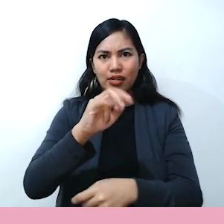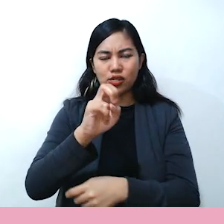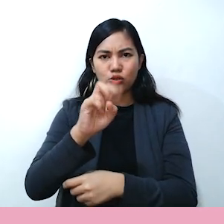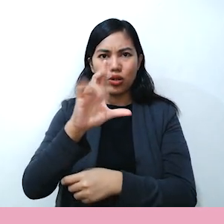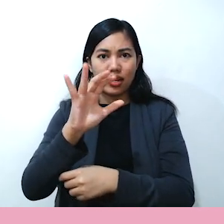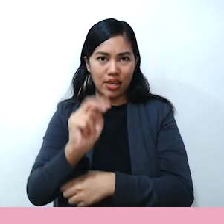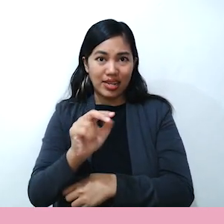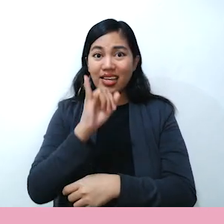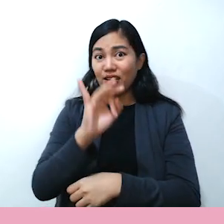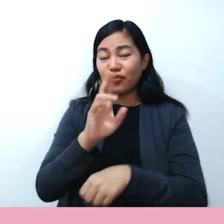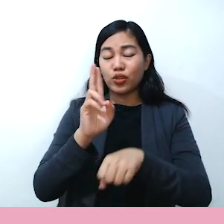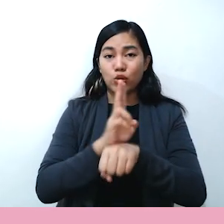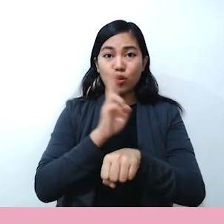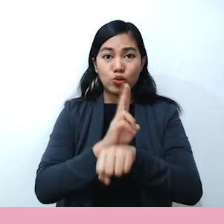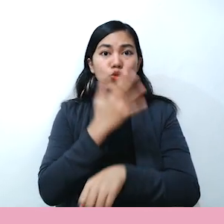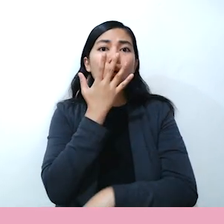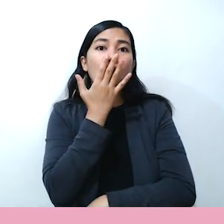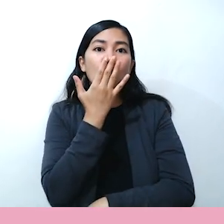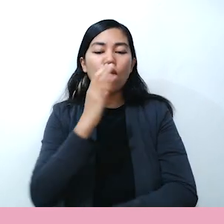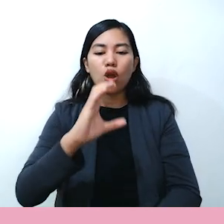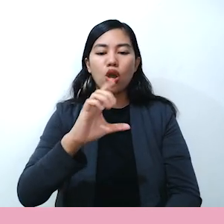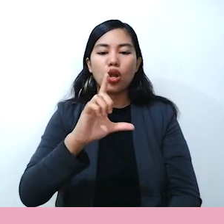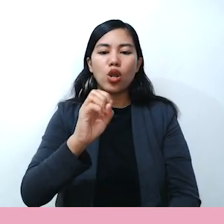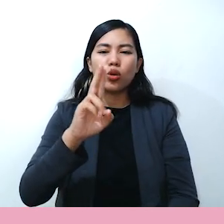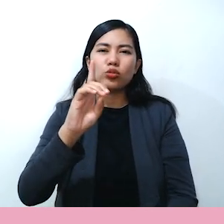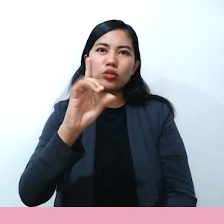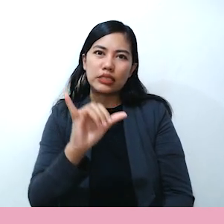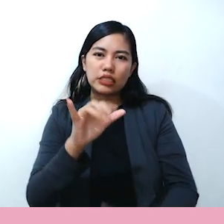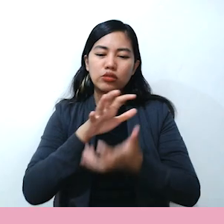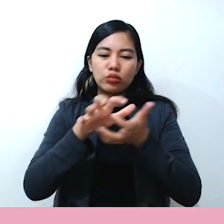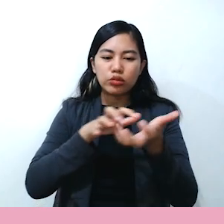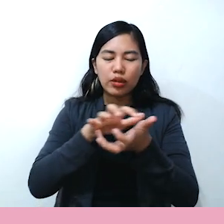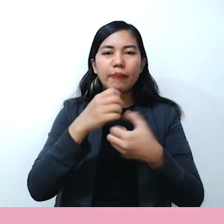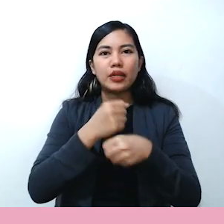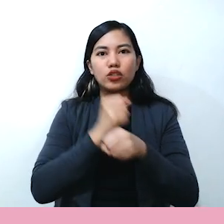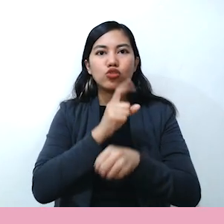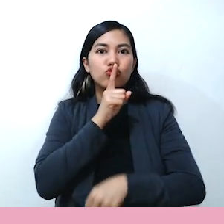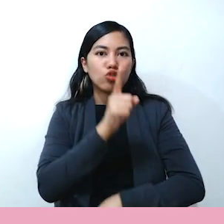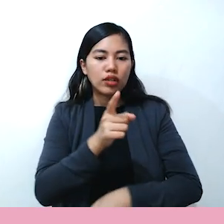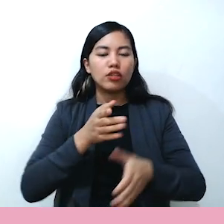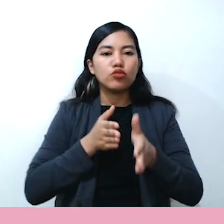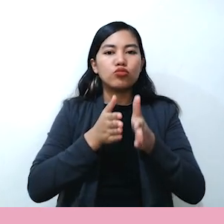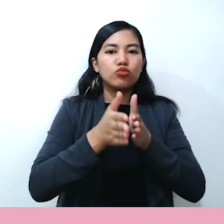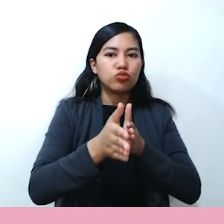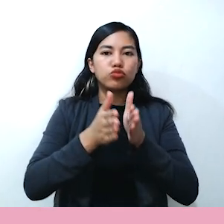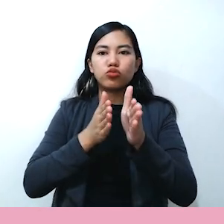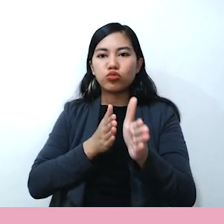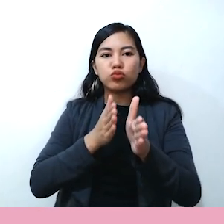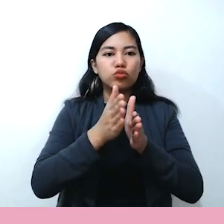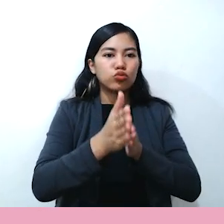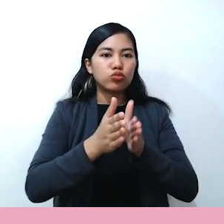kagaya ko, tandaang haluin ito ng mabuti bago mag-inject. Hinahalo ko ito sa pagrorolyo ng pen ng